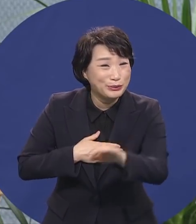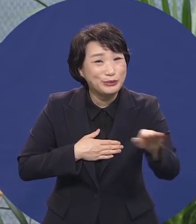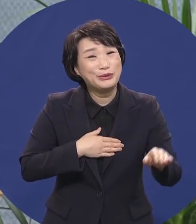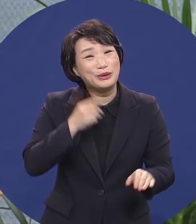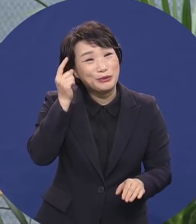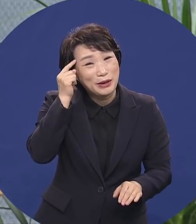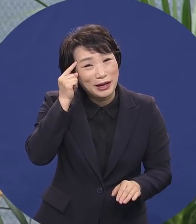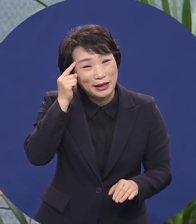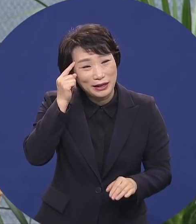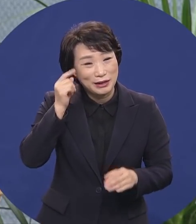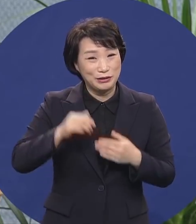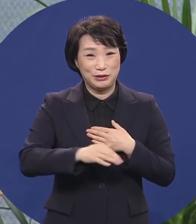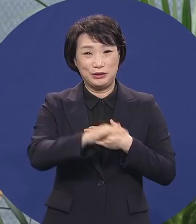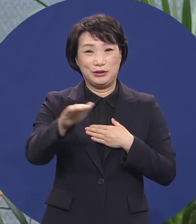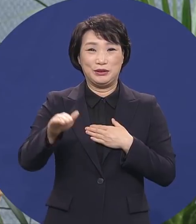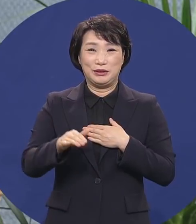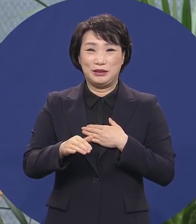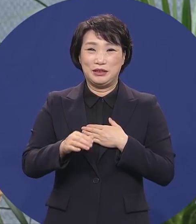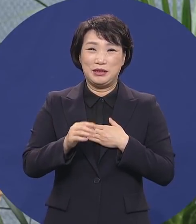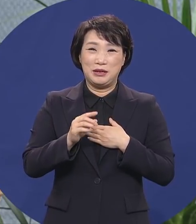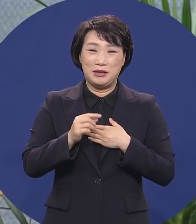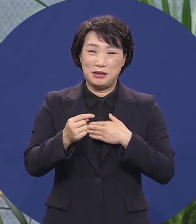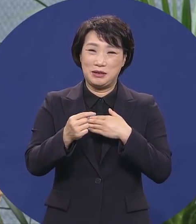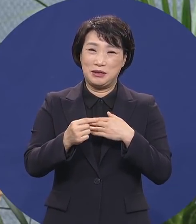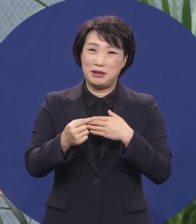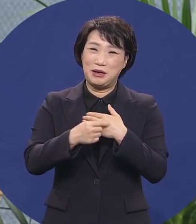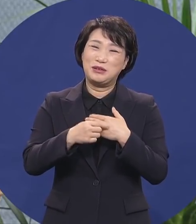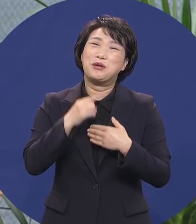왜 우리는 말로만